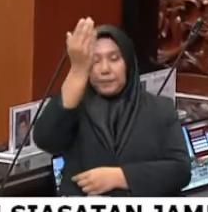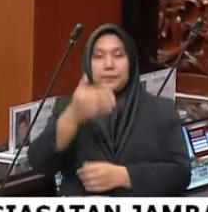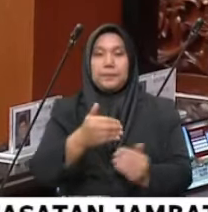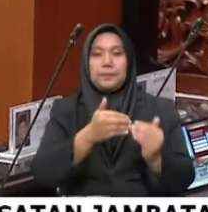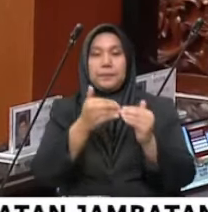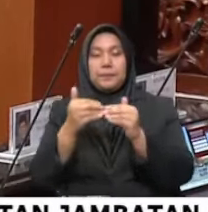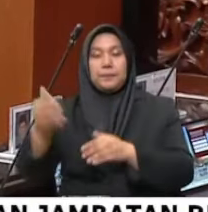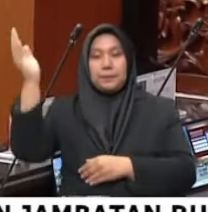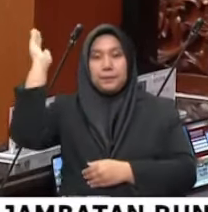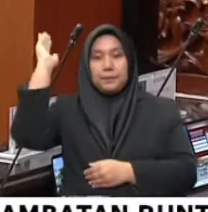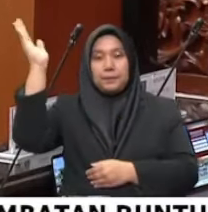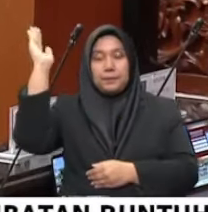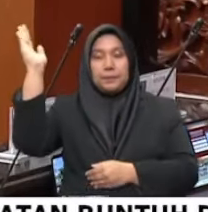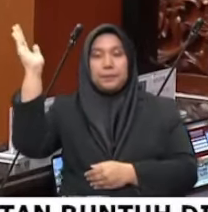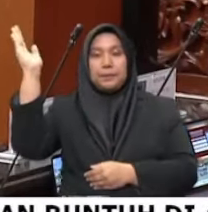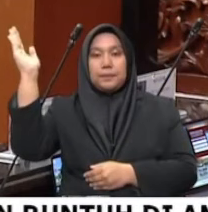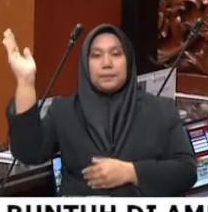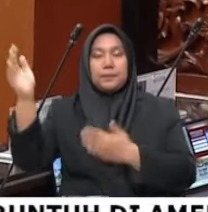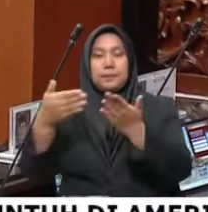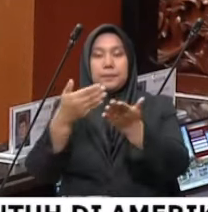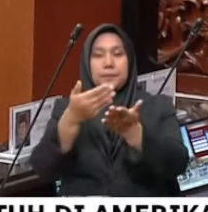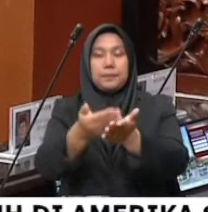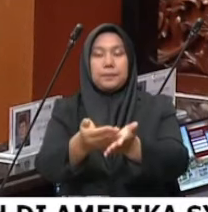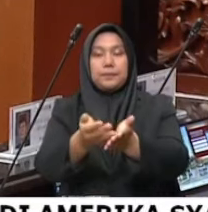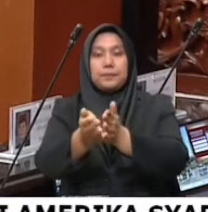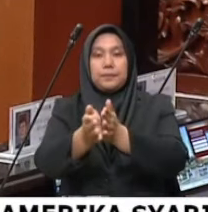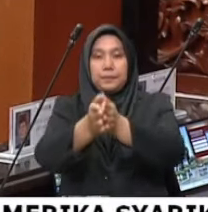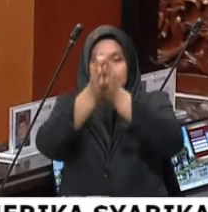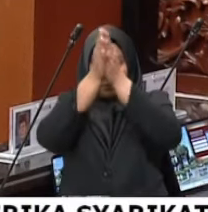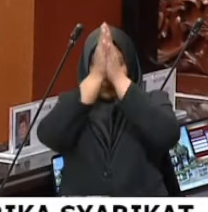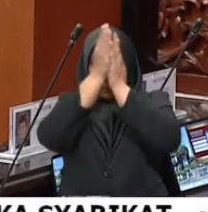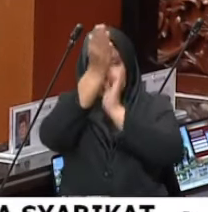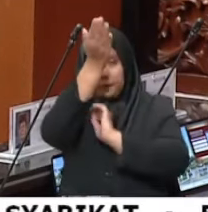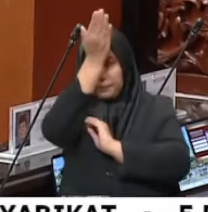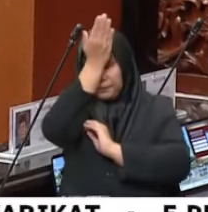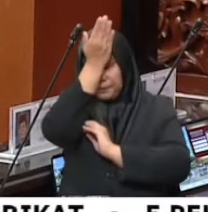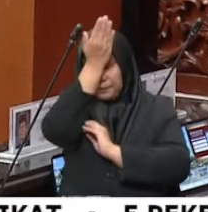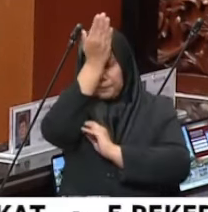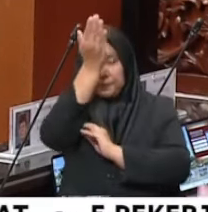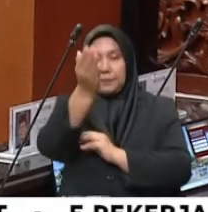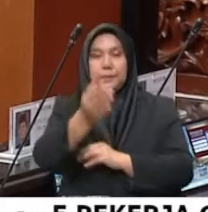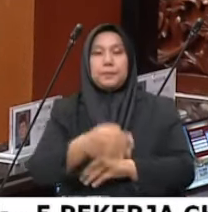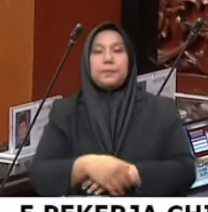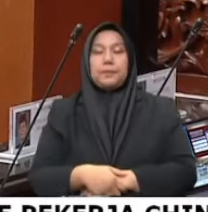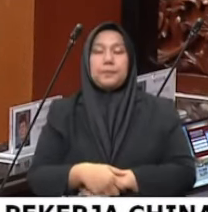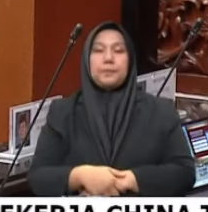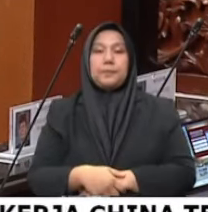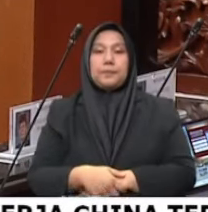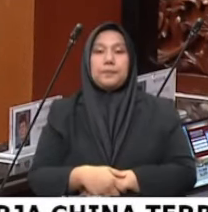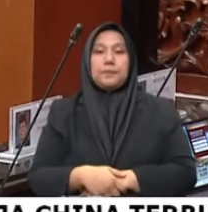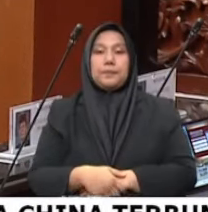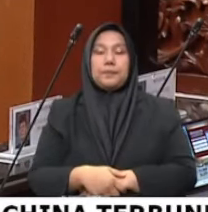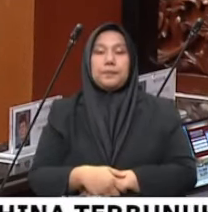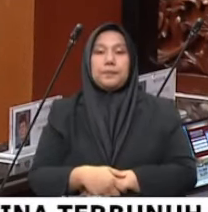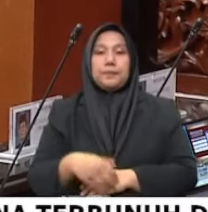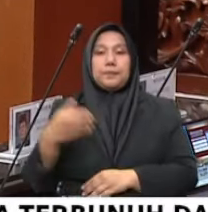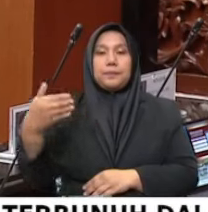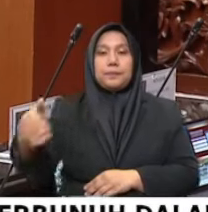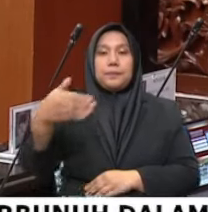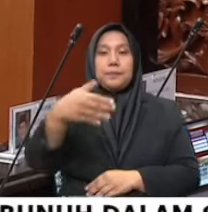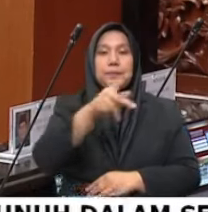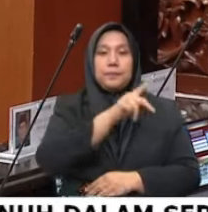semula perbahasan ke atas usul menjunjung kasih atas titah ke bawah duli Yang Maha Mulia Seri Paduka Baginda Yang di-Pertuan Agong, giliran Kementerian